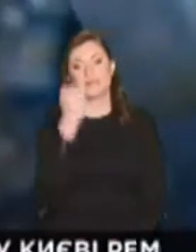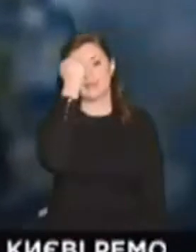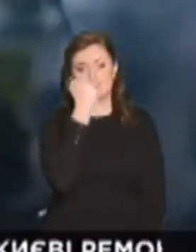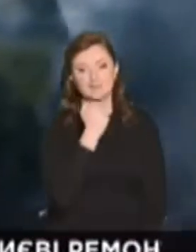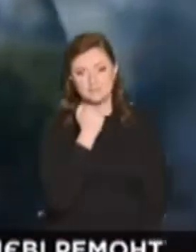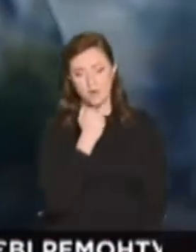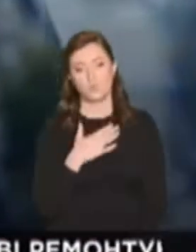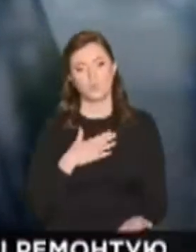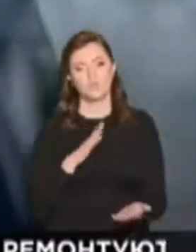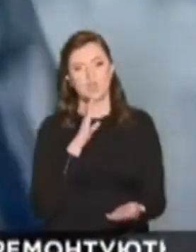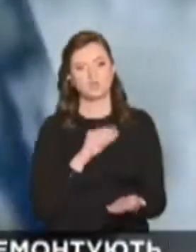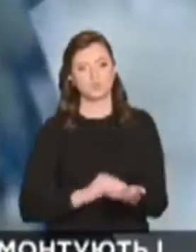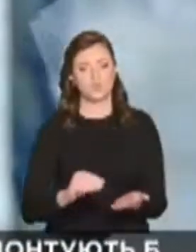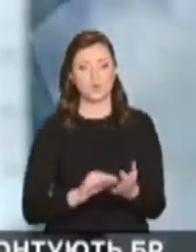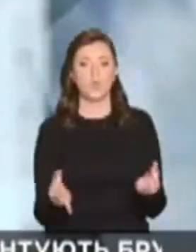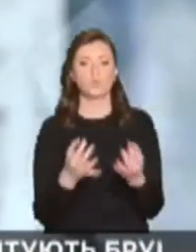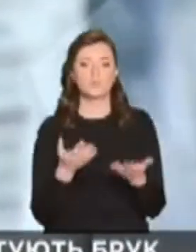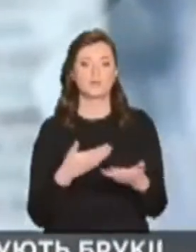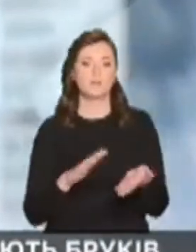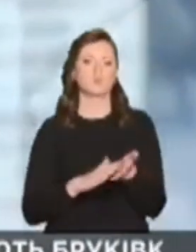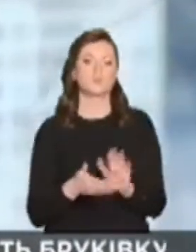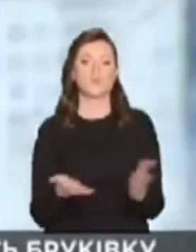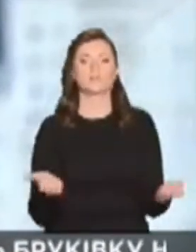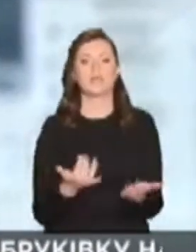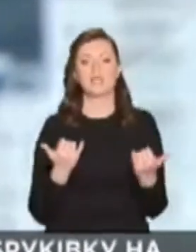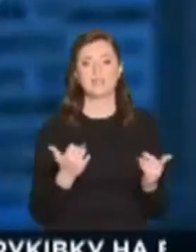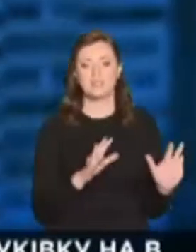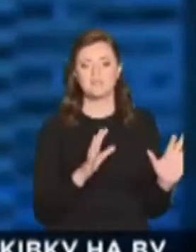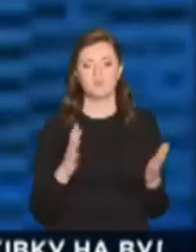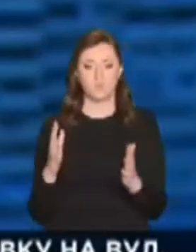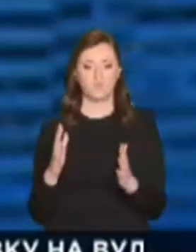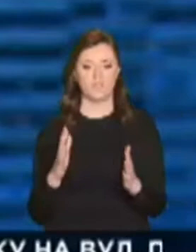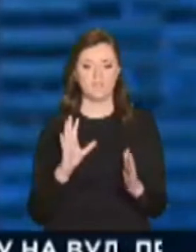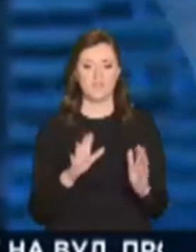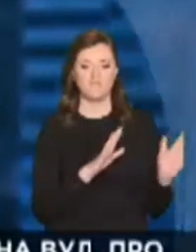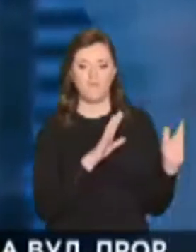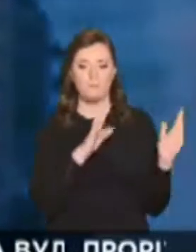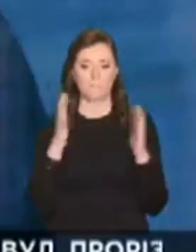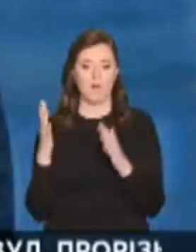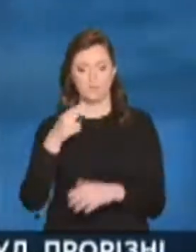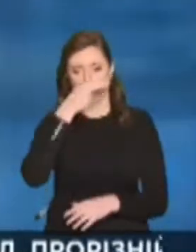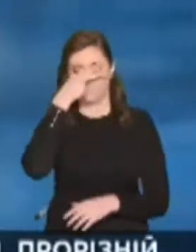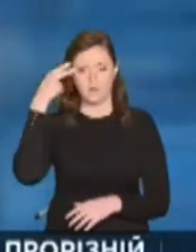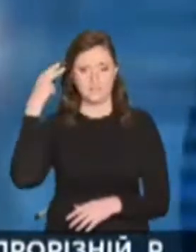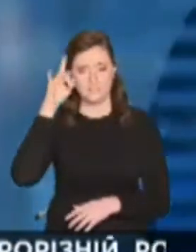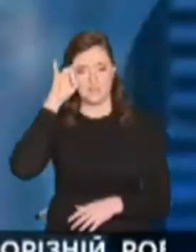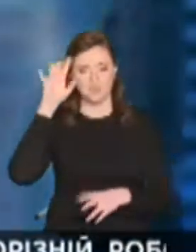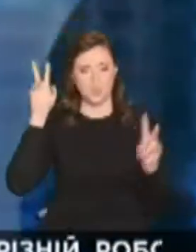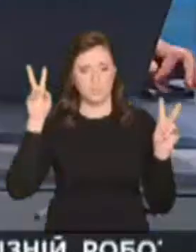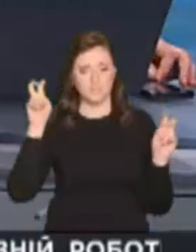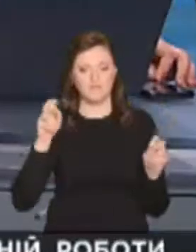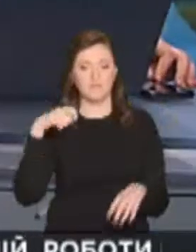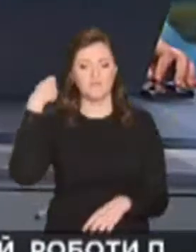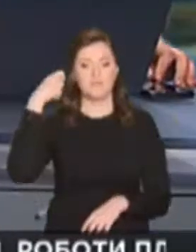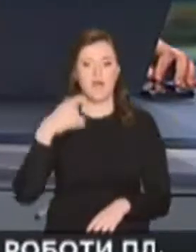Дякуємо, Севінч Салманли розказала нам про ситуацію, яка зараз відбувається в парку Партизанської слави на